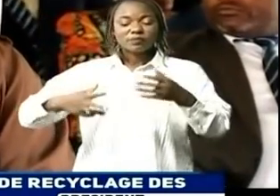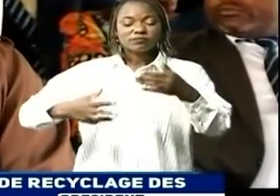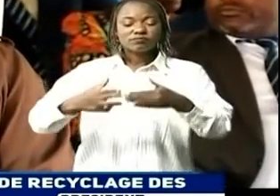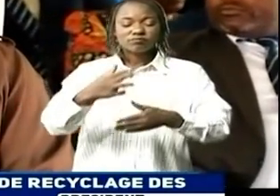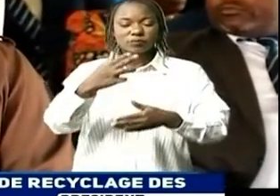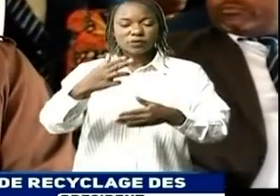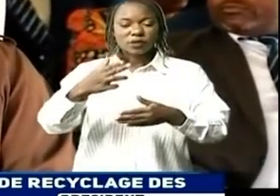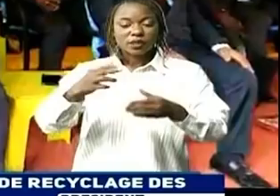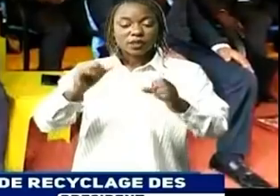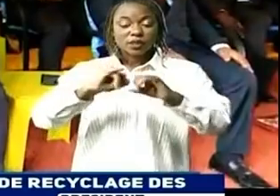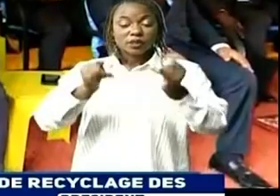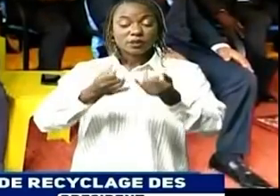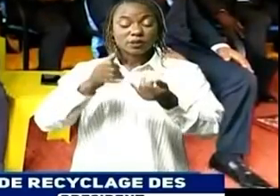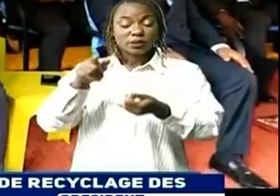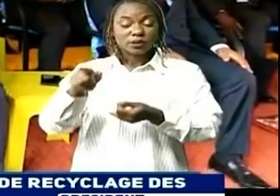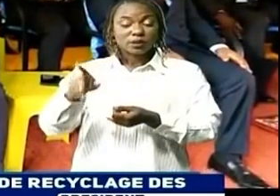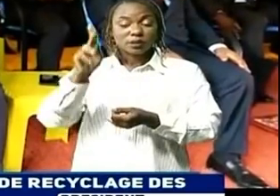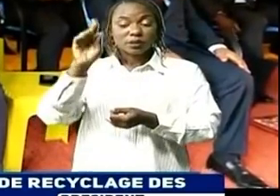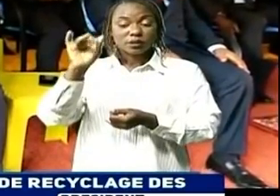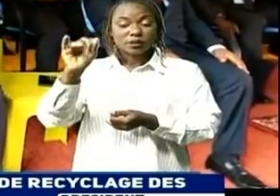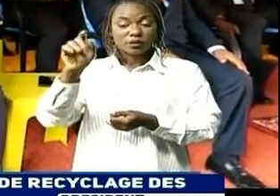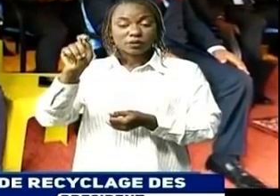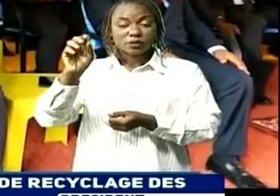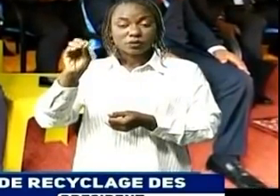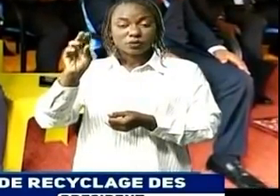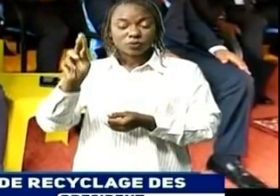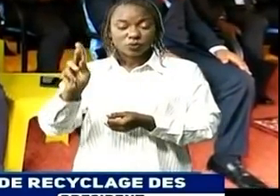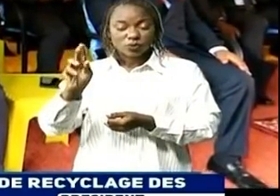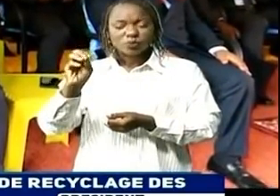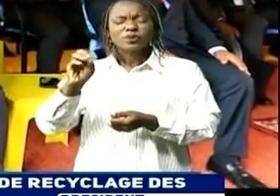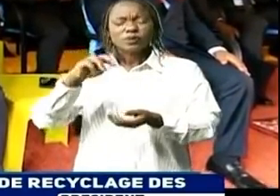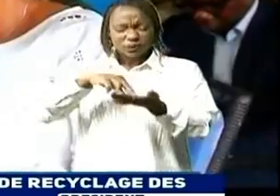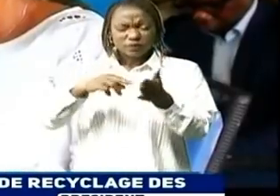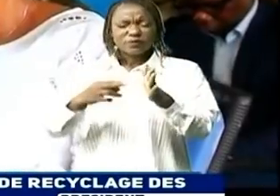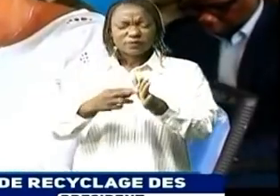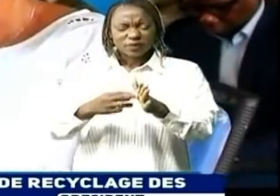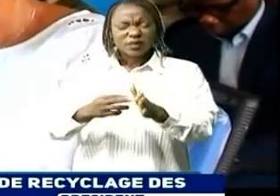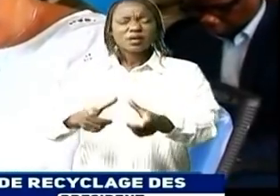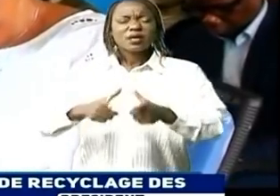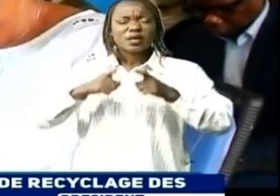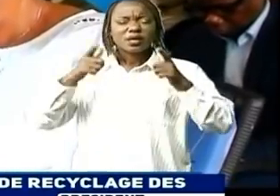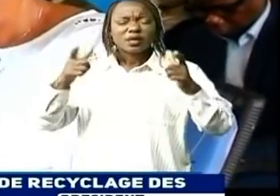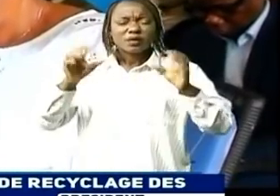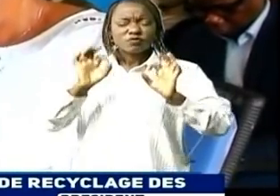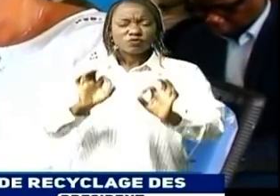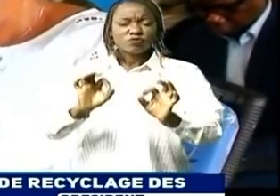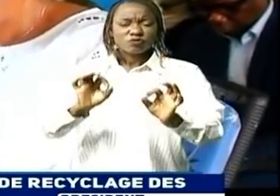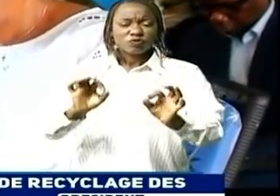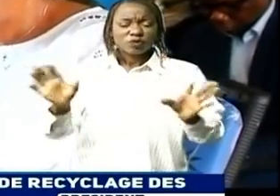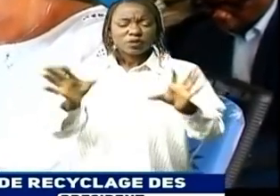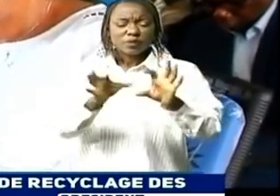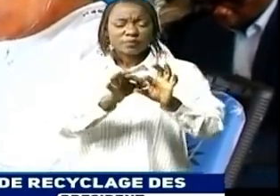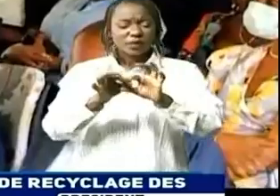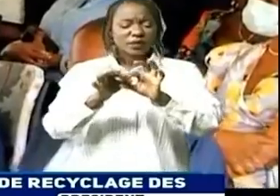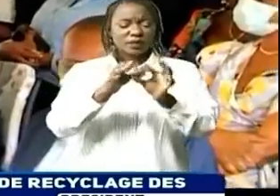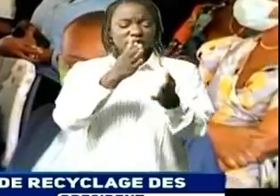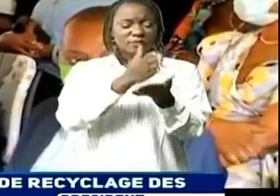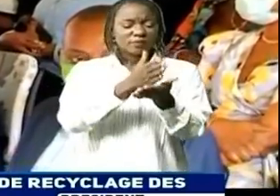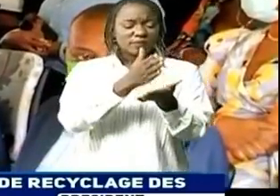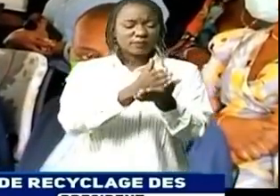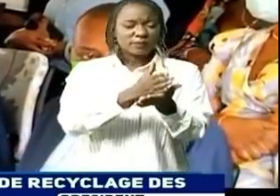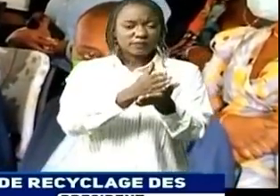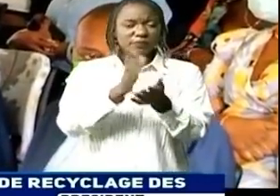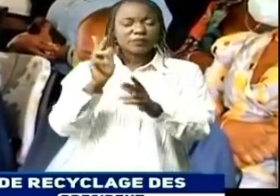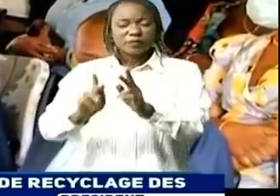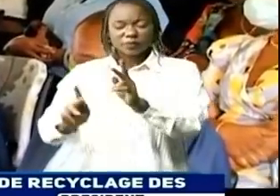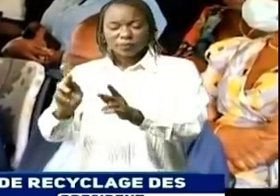de Kintoko, entendez Kinshasa Kintoko, est un signal fort du nouvel élan de partenariat public-privé sous